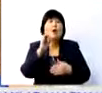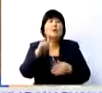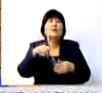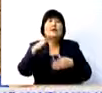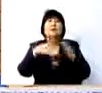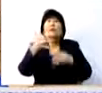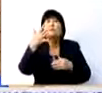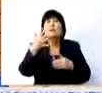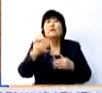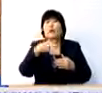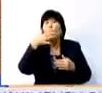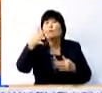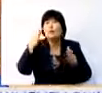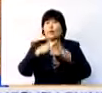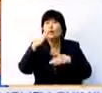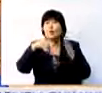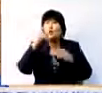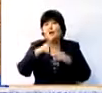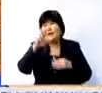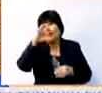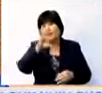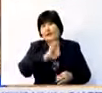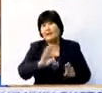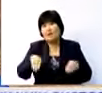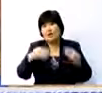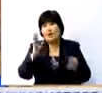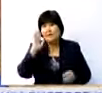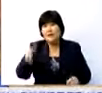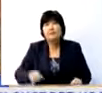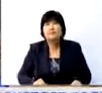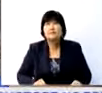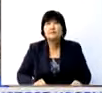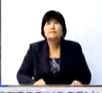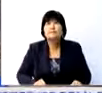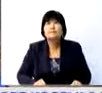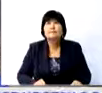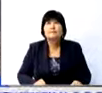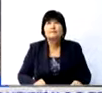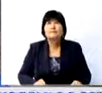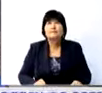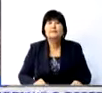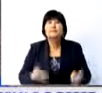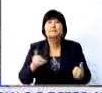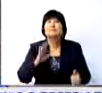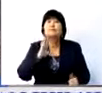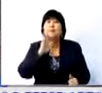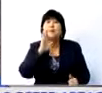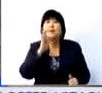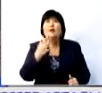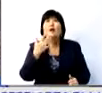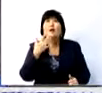5 көпқабатты тұрғын үйдің құрылысы аяқталып, ел игілігіне берілмек. Қазіргі таңда енді 5